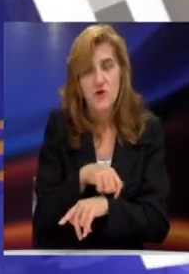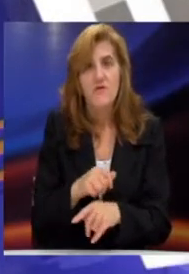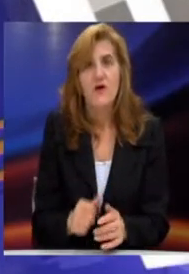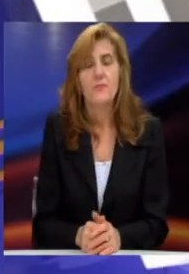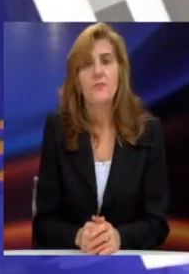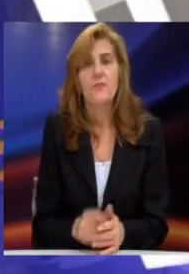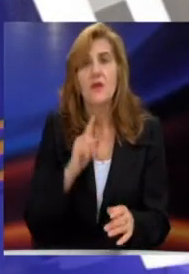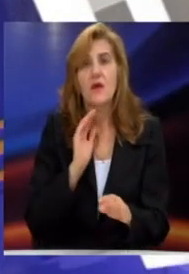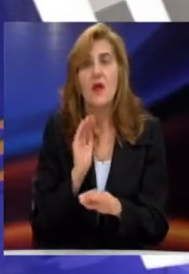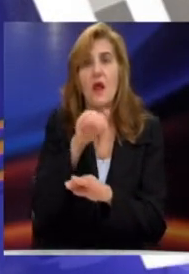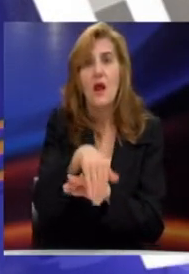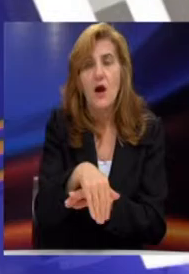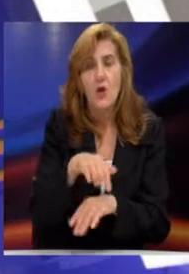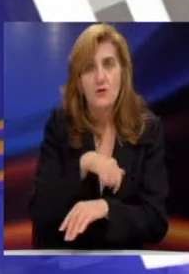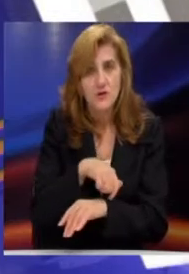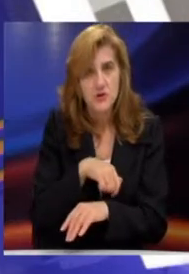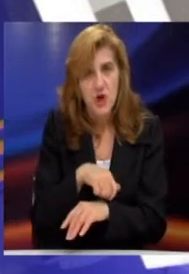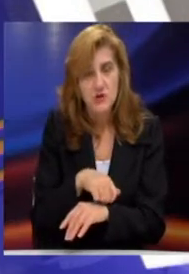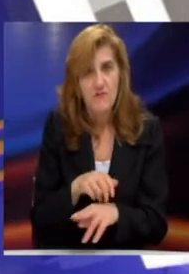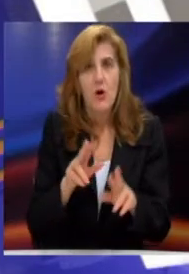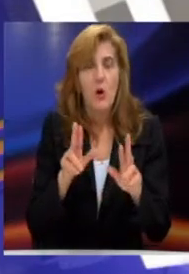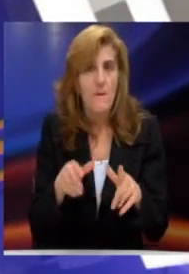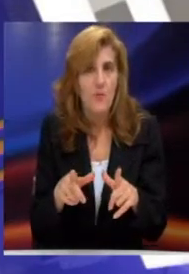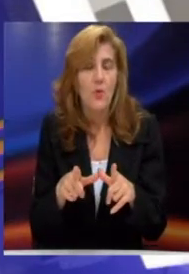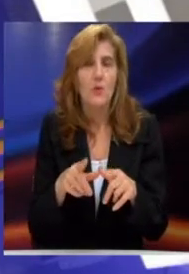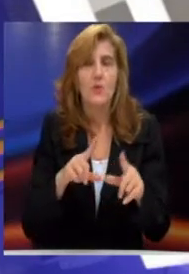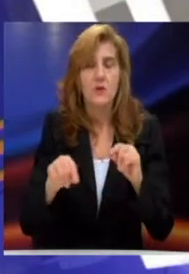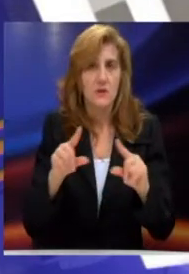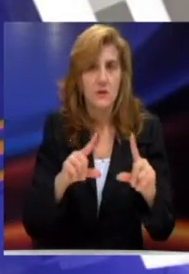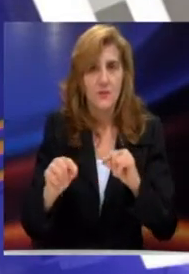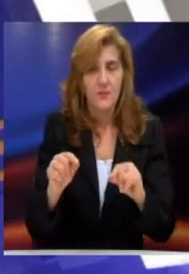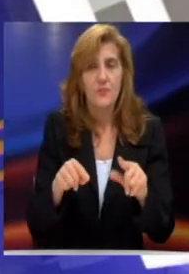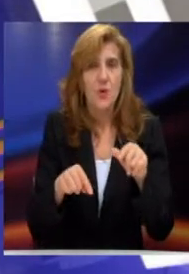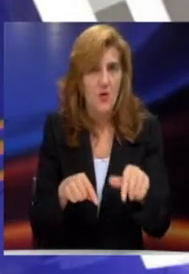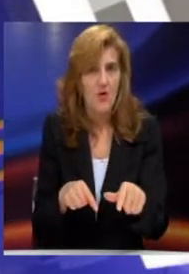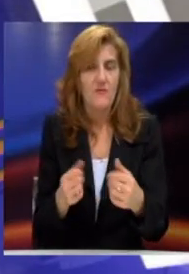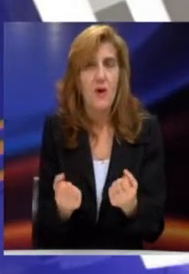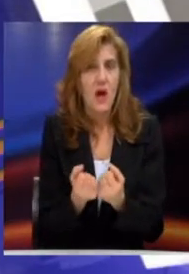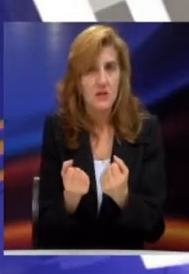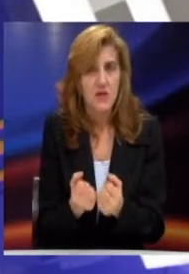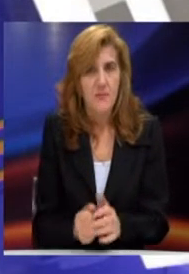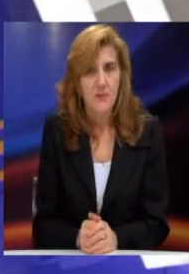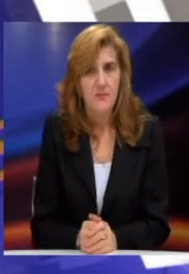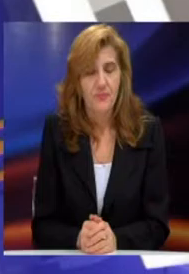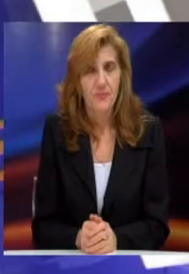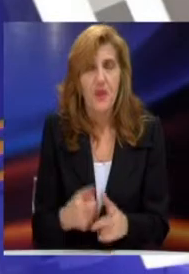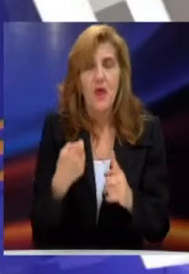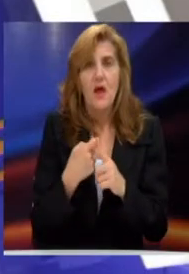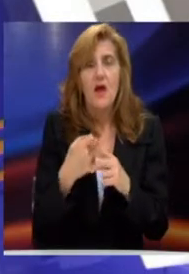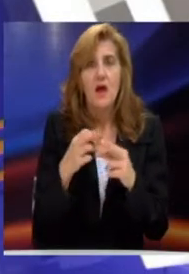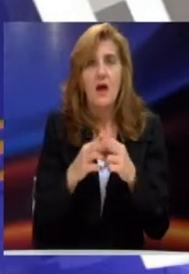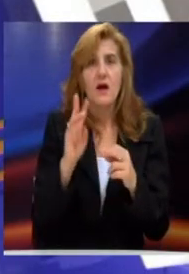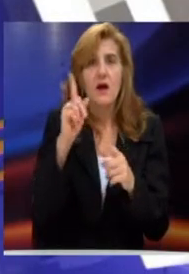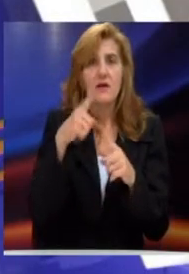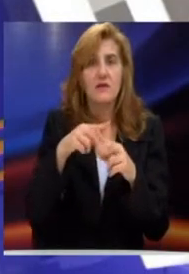časova i nakon časova mogu da učestvuju u ovim akcijama. Caritas je